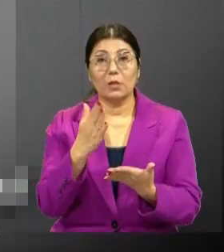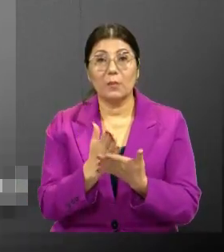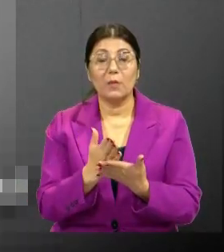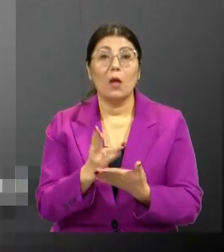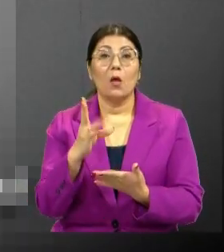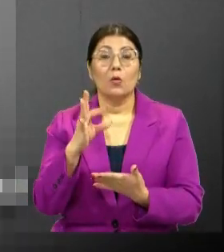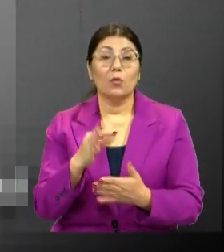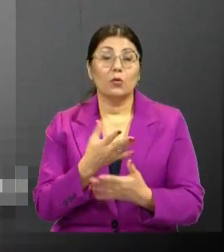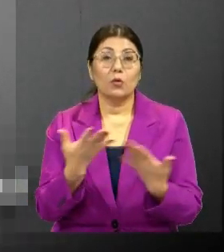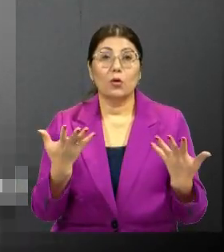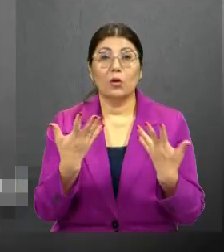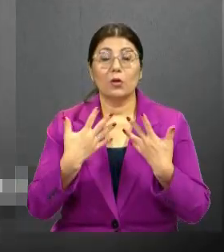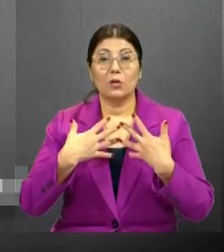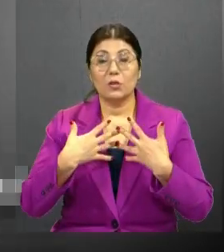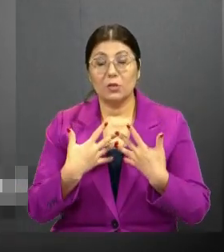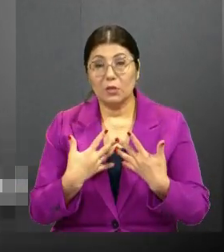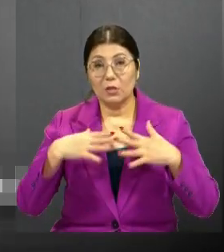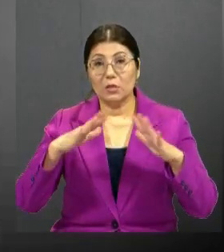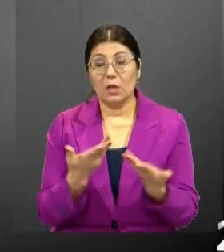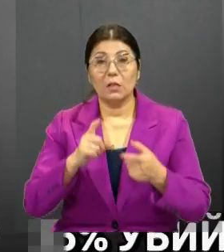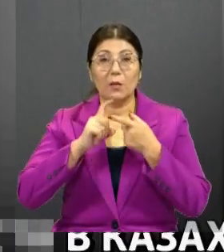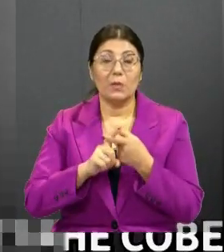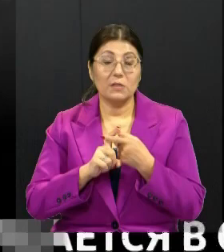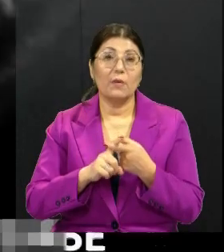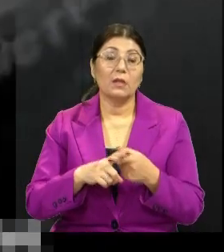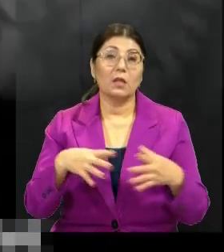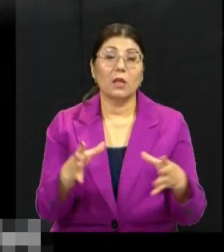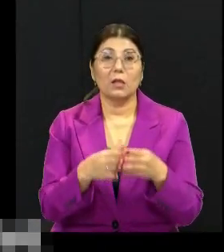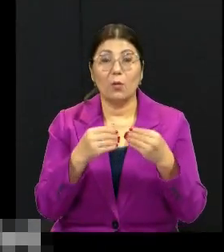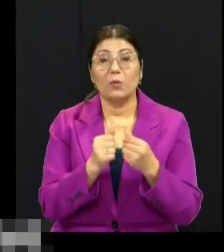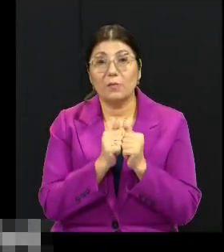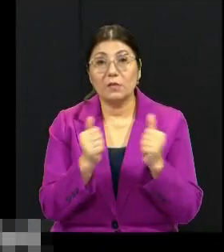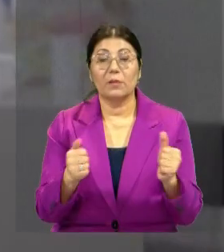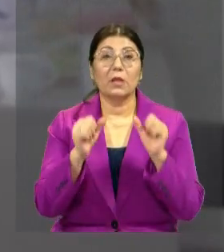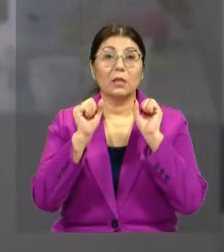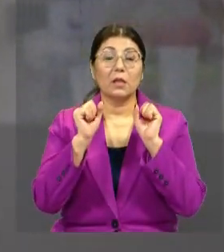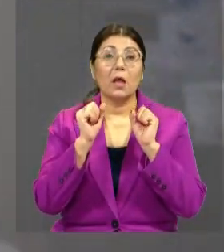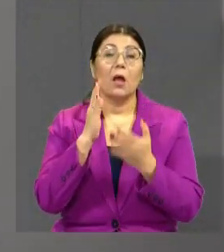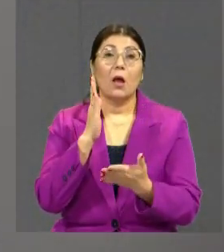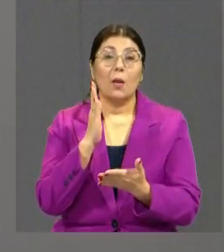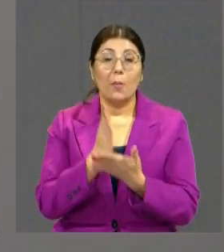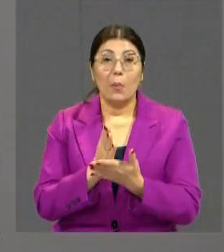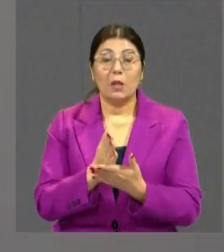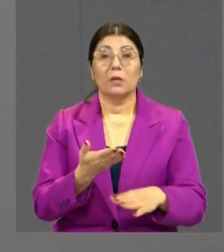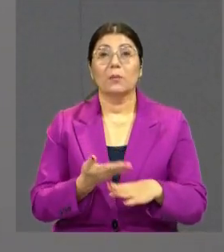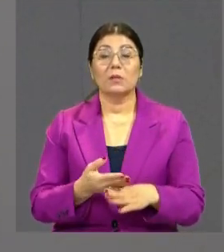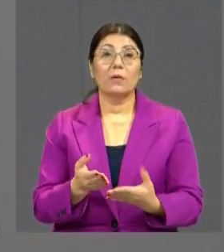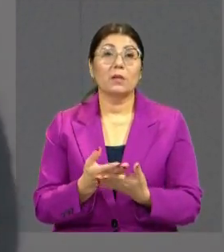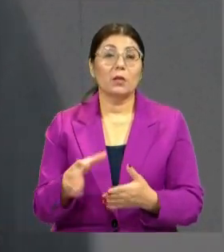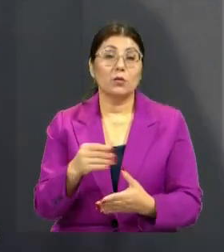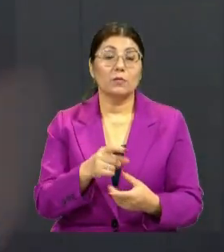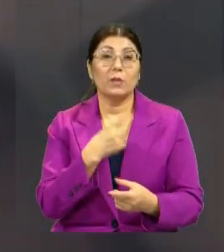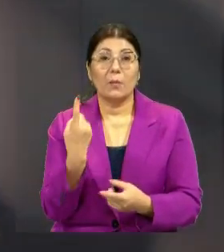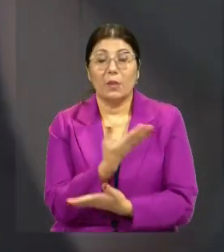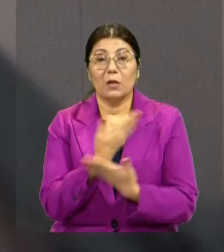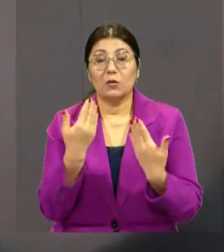Өкінішке қарай түрлі жағдайға байланысты шаңырақтың шайқалып, бейгүнә сәбилердің жаутан көзге айналып жататын кездері аз емес. Әрине, берекесі мен бірлігі